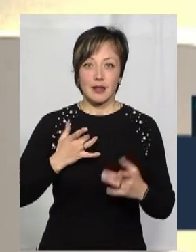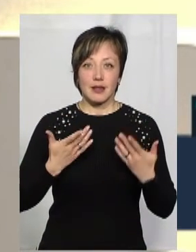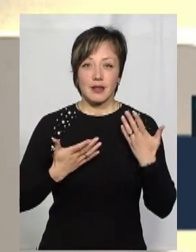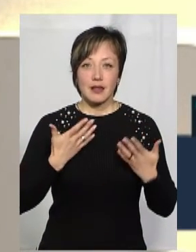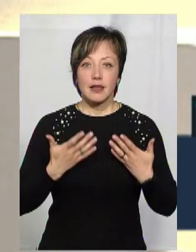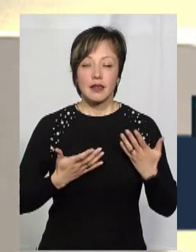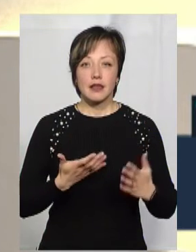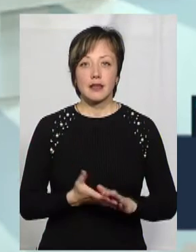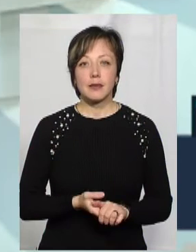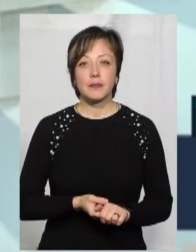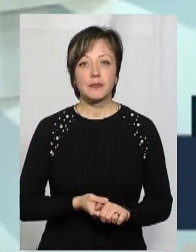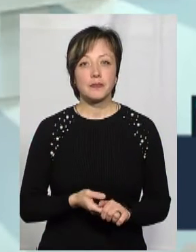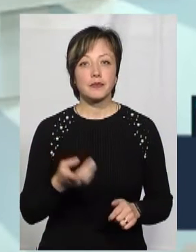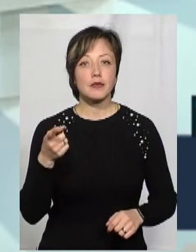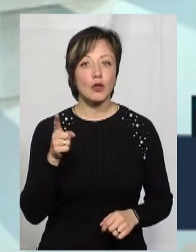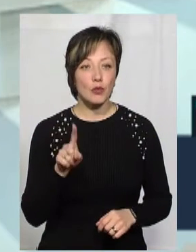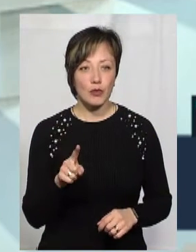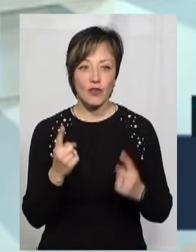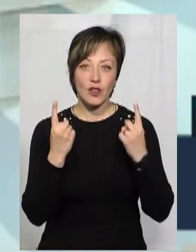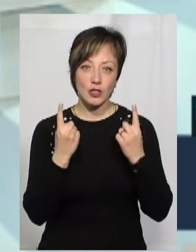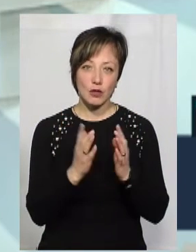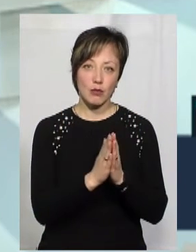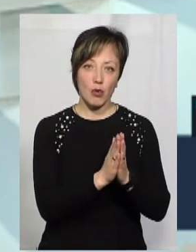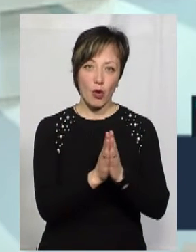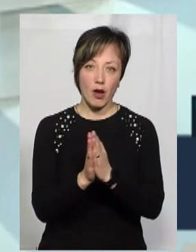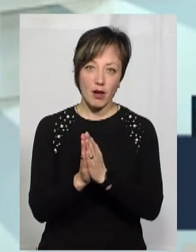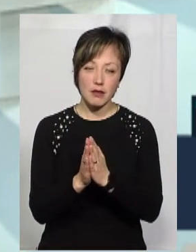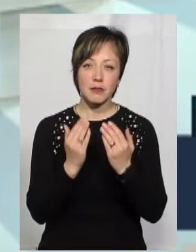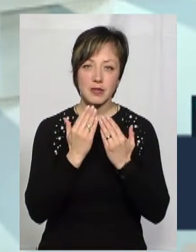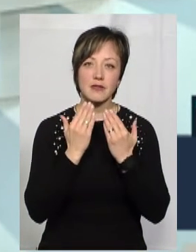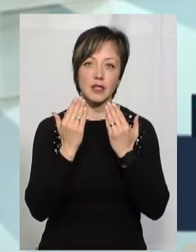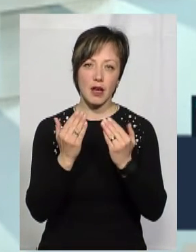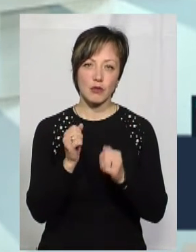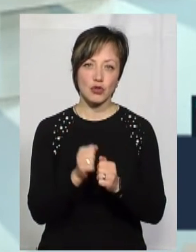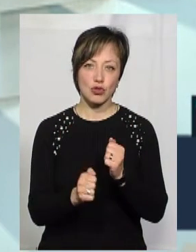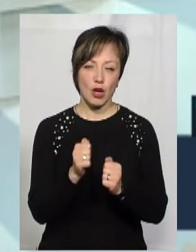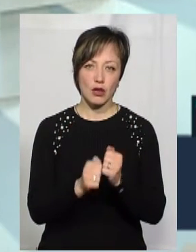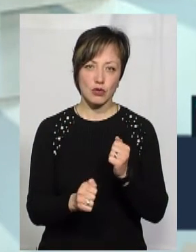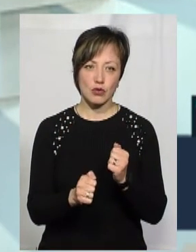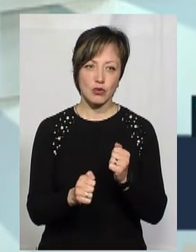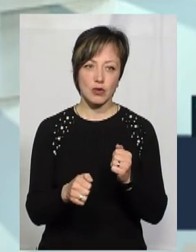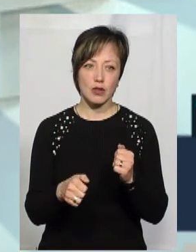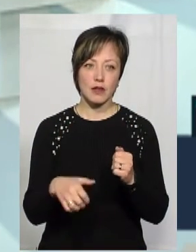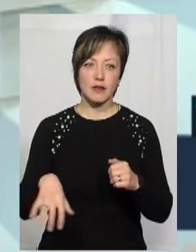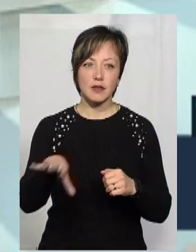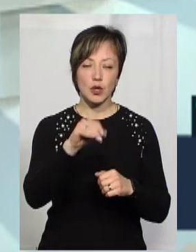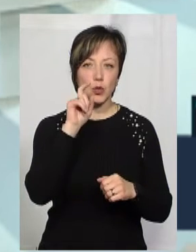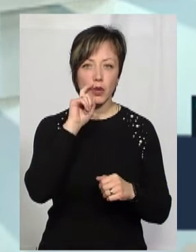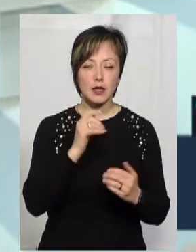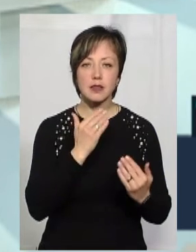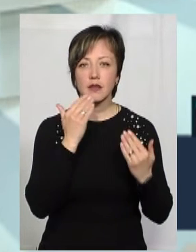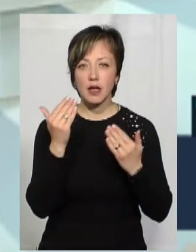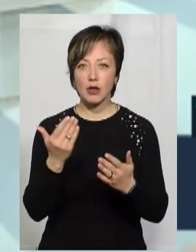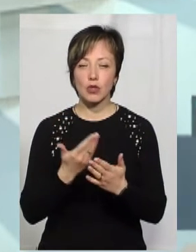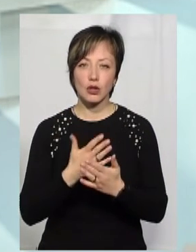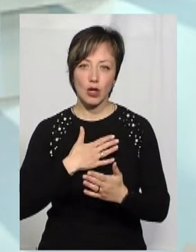вдома. Тому величезне прохання, і ми звертаємося часто, в принципі, з усієї України, ми